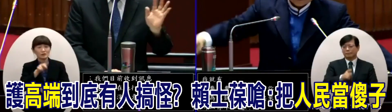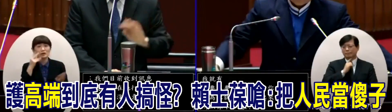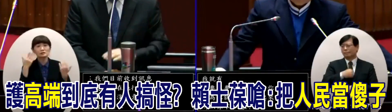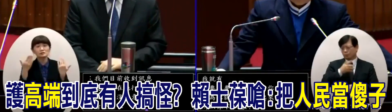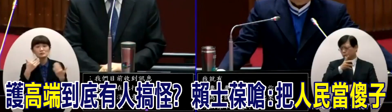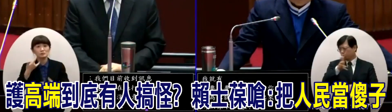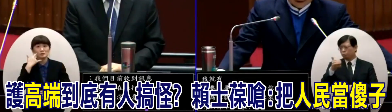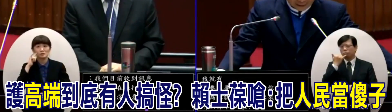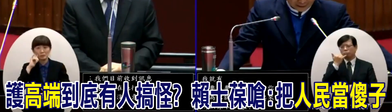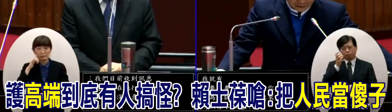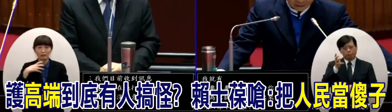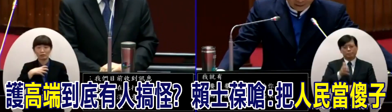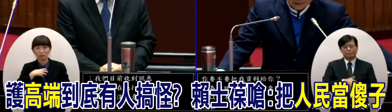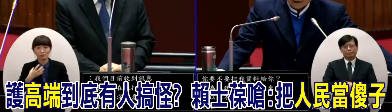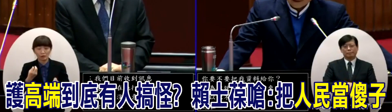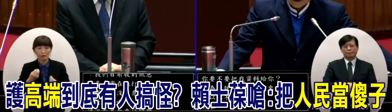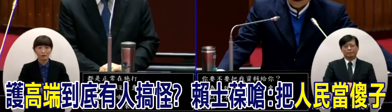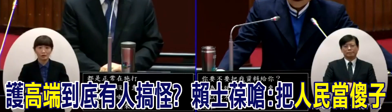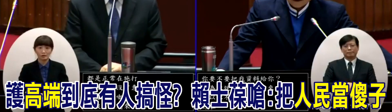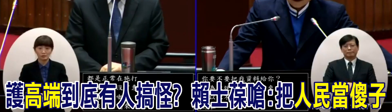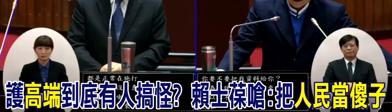请问 家长都没有什么选择啦。